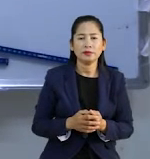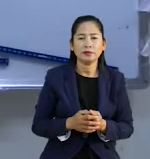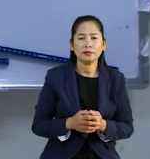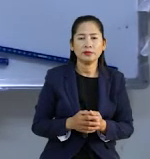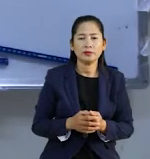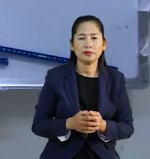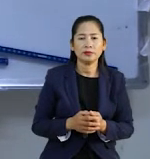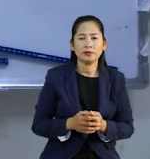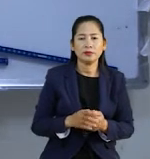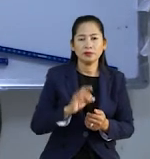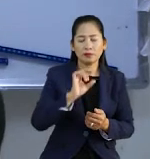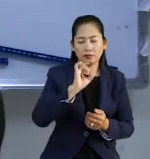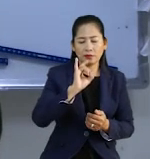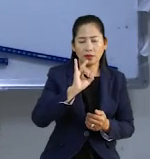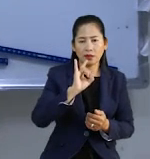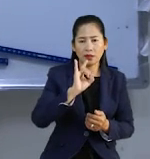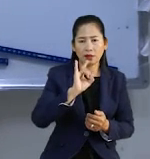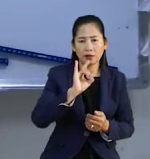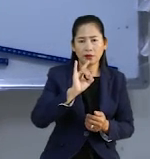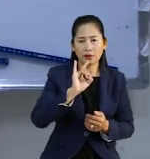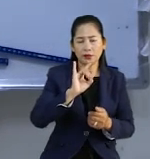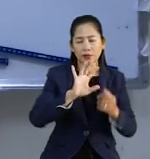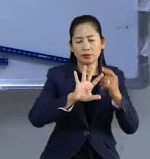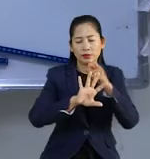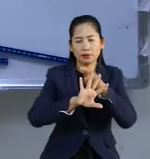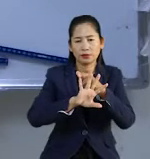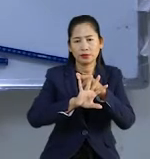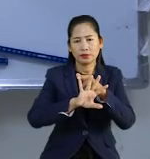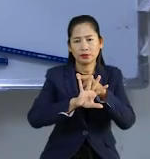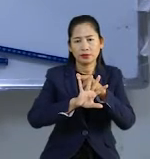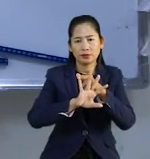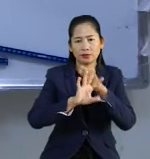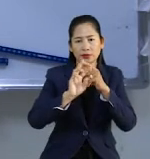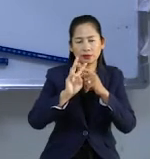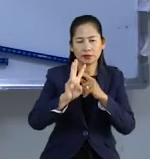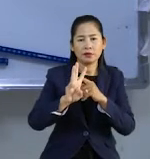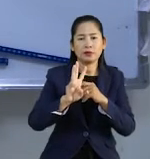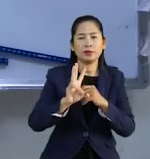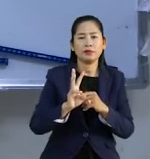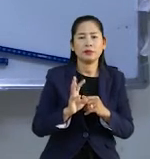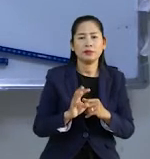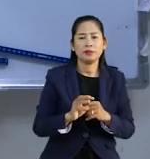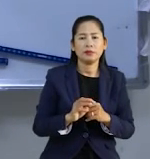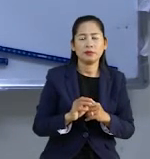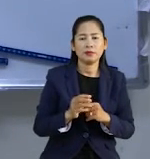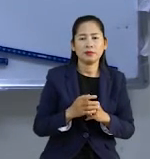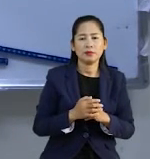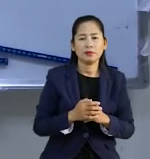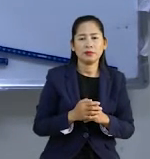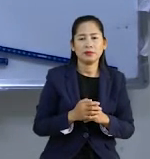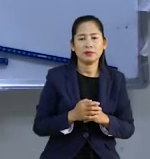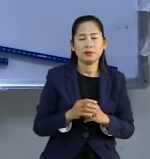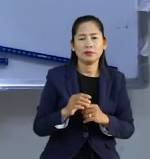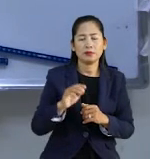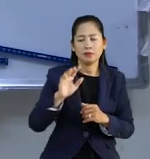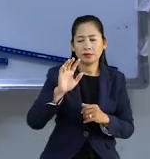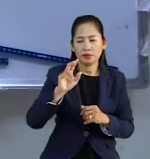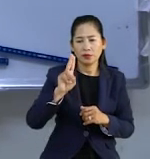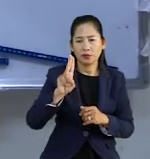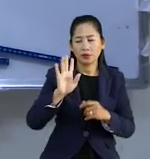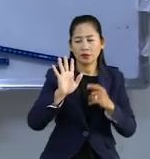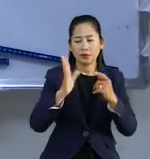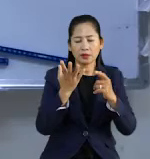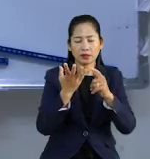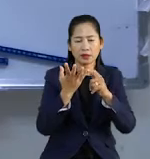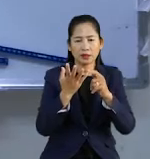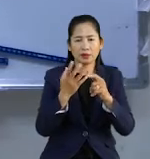มื่อมอนะไอนะโมนะผัดเลอหนึ่งเยอะจังไมสำเร็จไอในขนมดังก็นะ